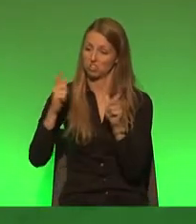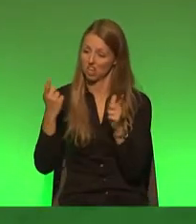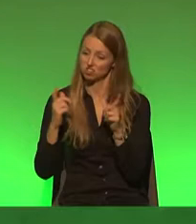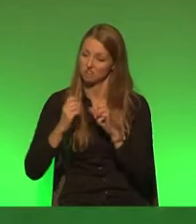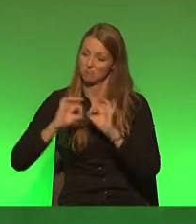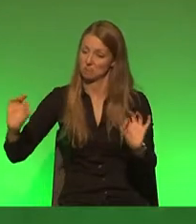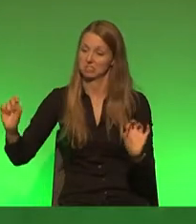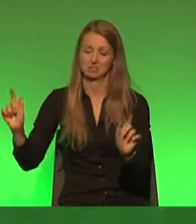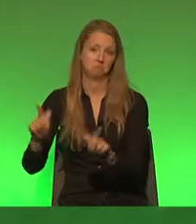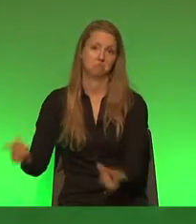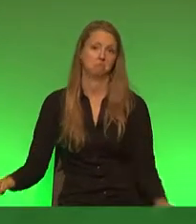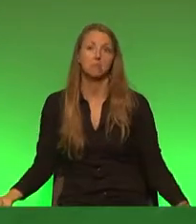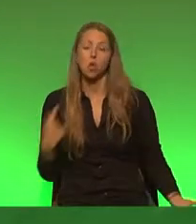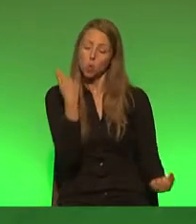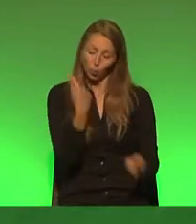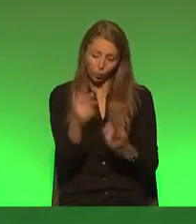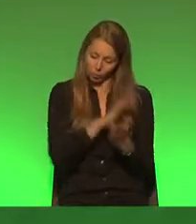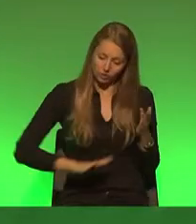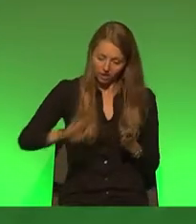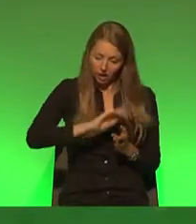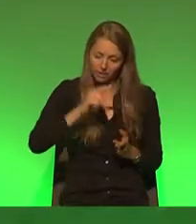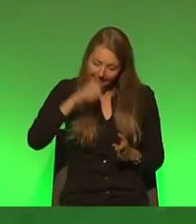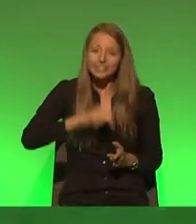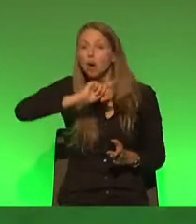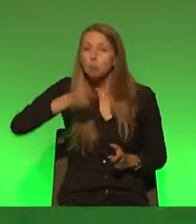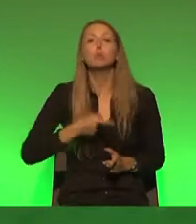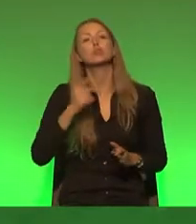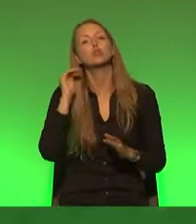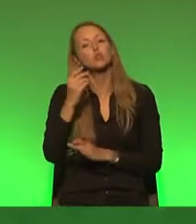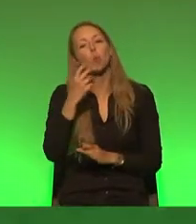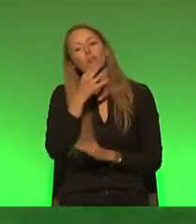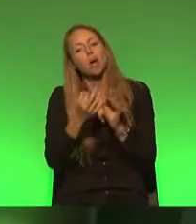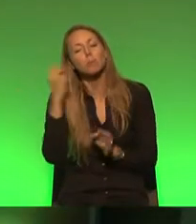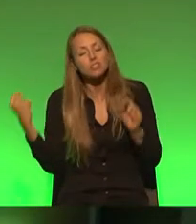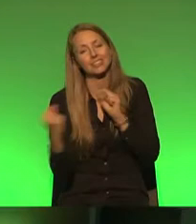verbessern. Wir Grünen müssen der Ort sein, wo diese Zukunftsfragen diskutiert werden.